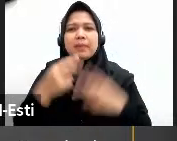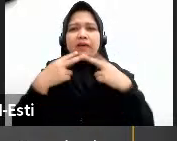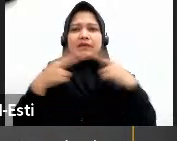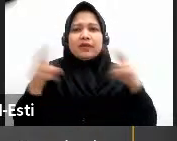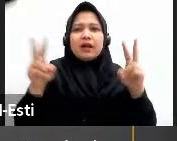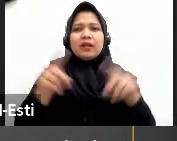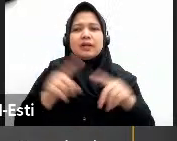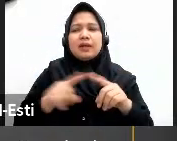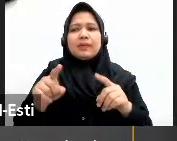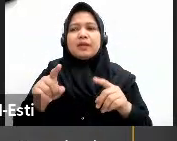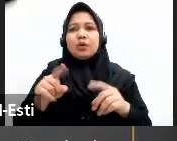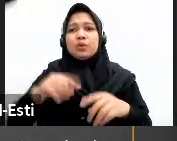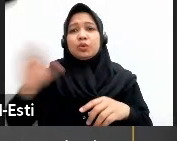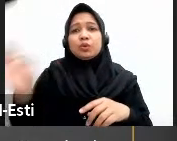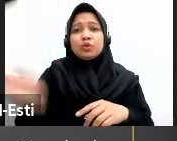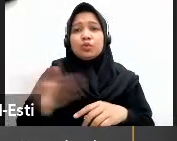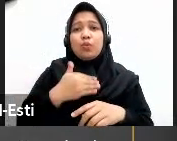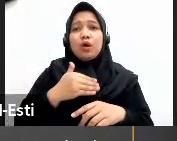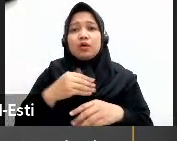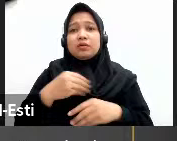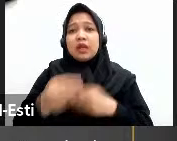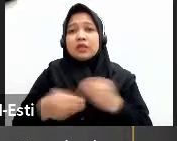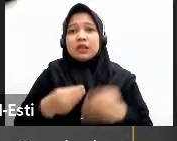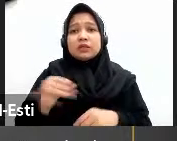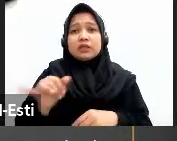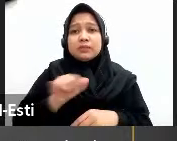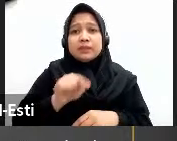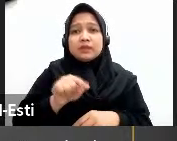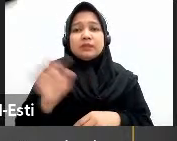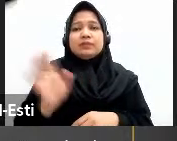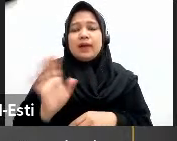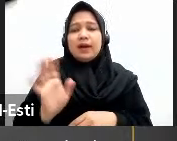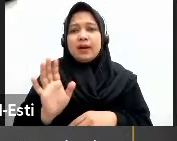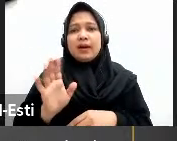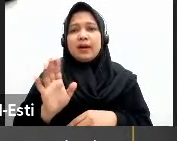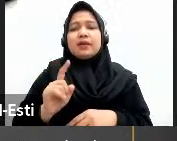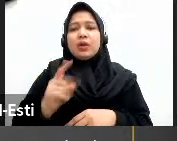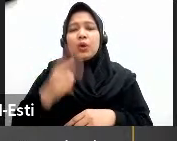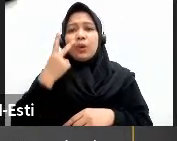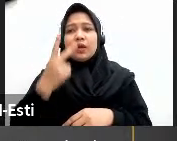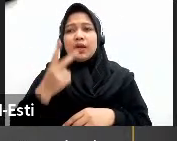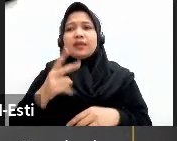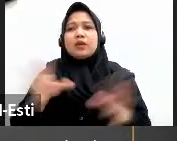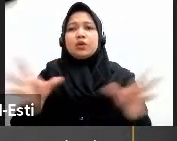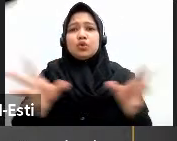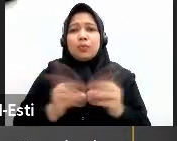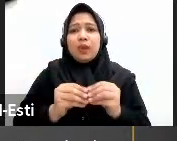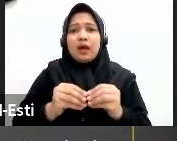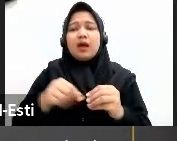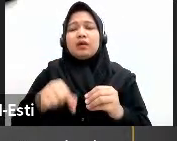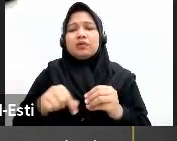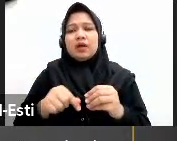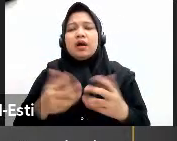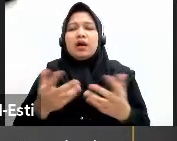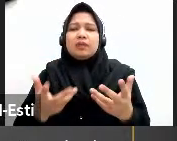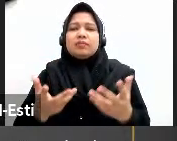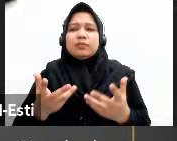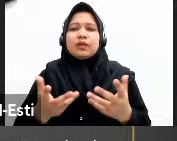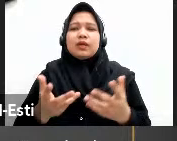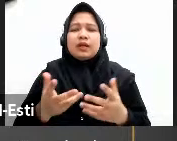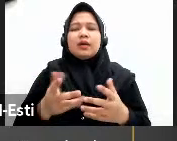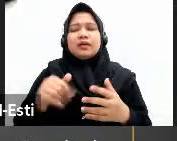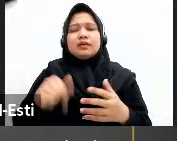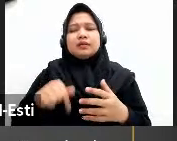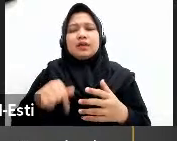terjadi di seluruh transaksi jadi memang kalau kita lihat dari sisi skala jadi bisa dibilang relatif lancar